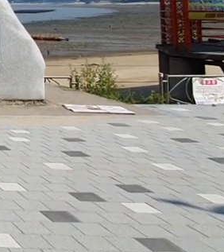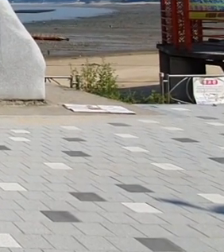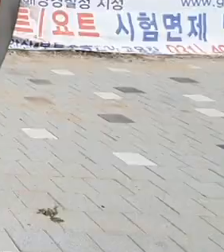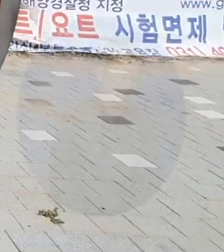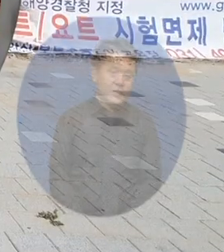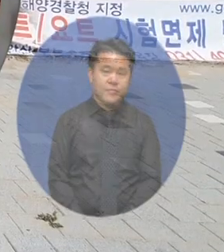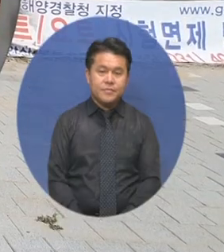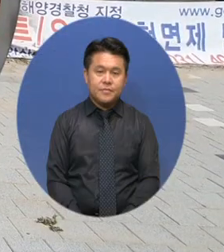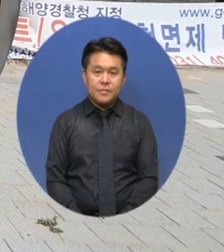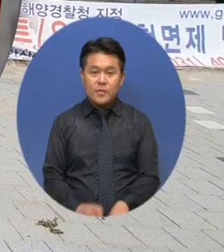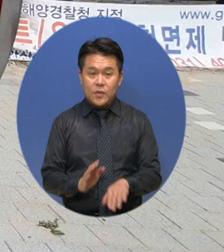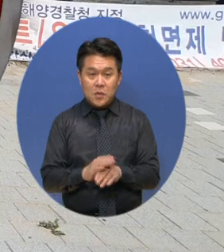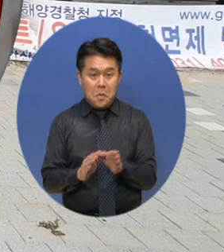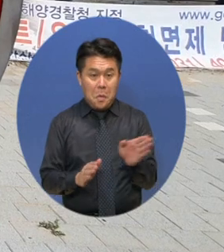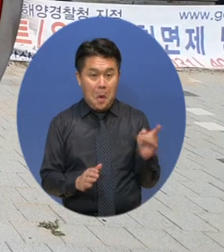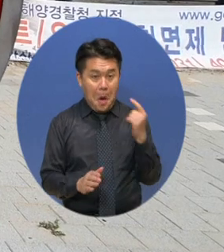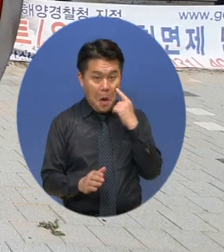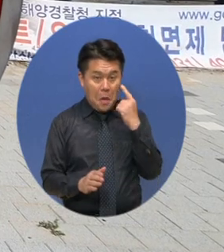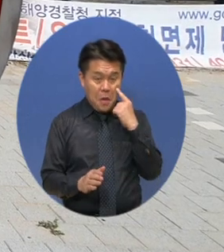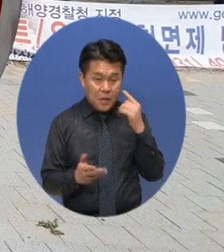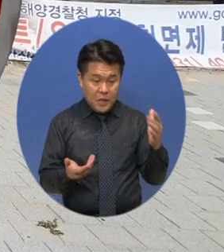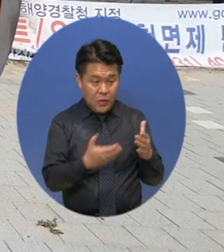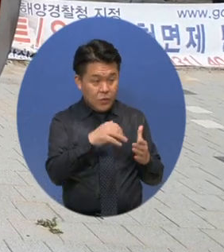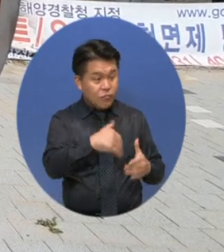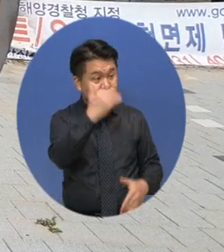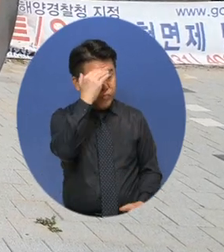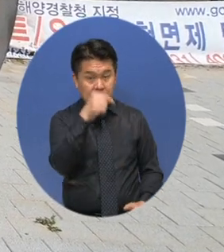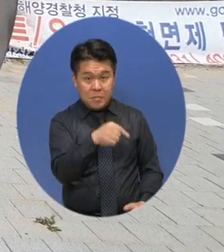왼쪽으로 이동하여 항구 쪽으로 가보았습니다.